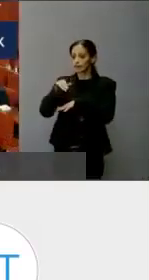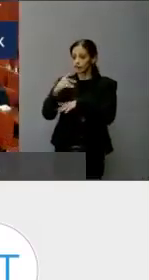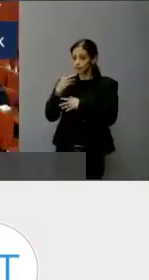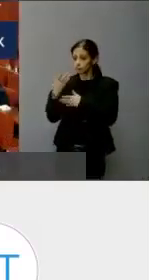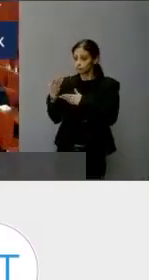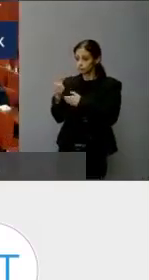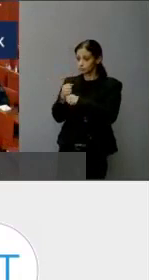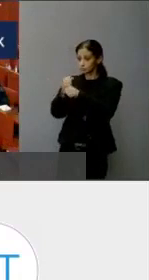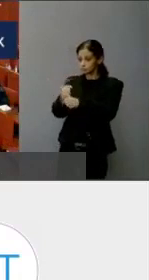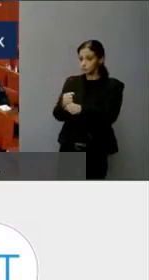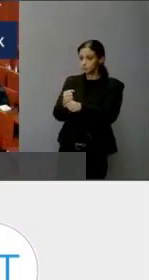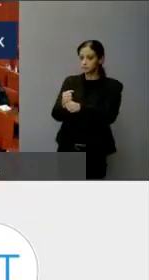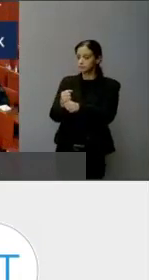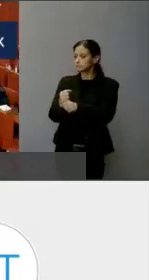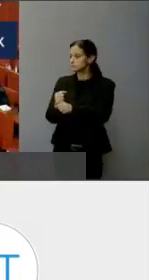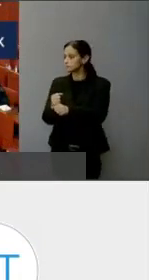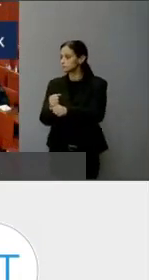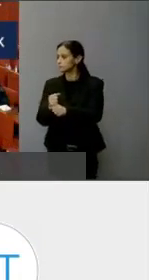ford